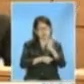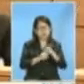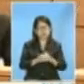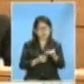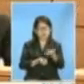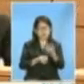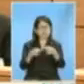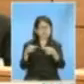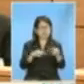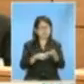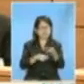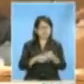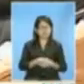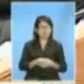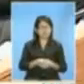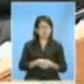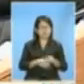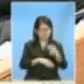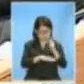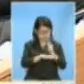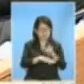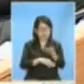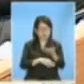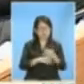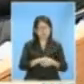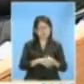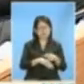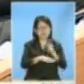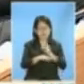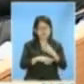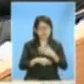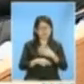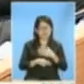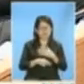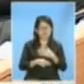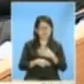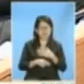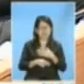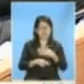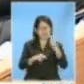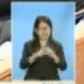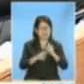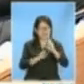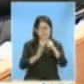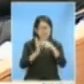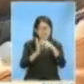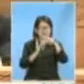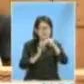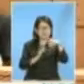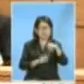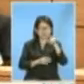ลยครับท่าน ประธานครับ เชิญเลยครับ กับผมนายชุมพลจุลไส